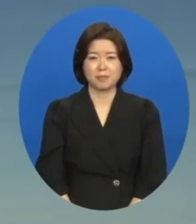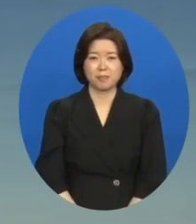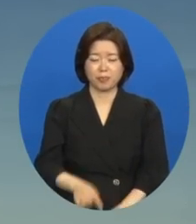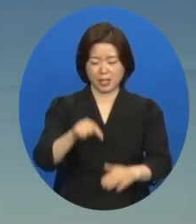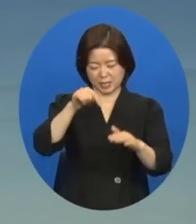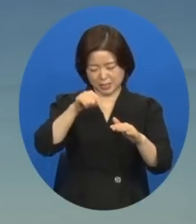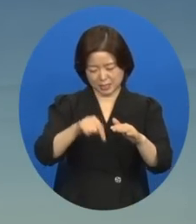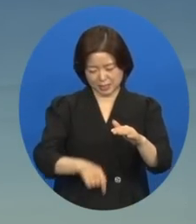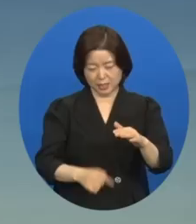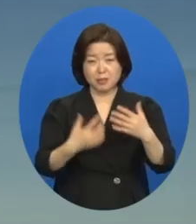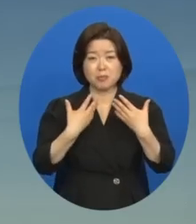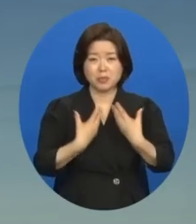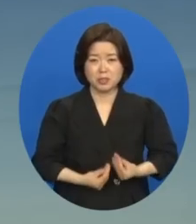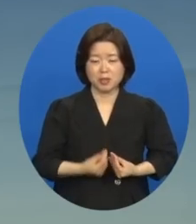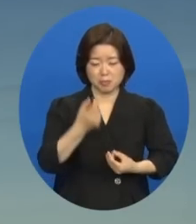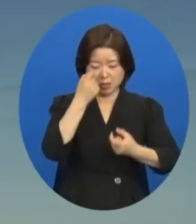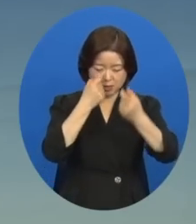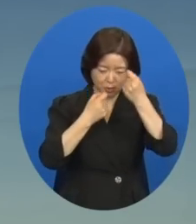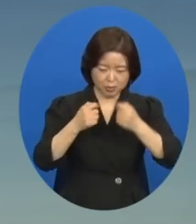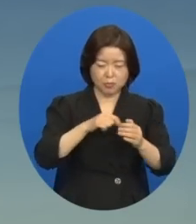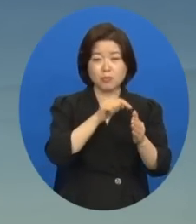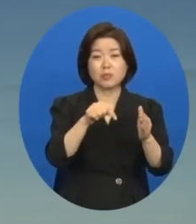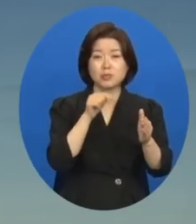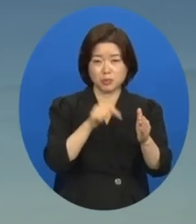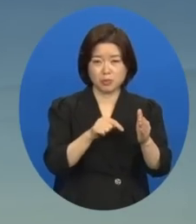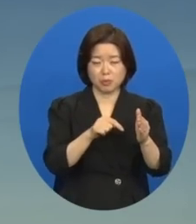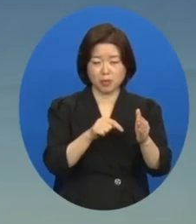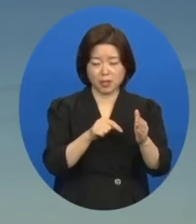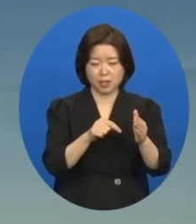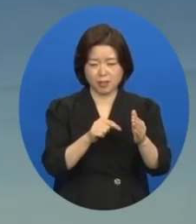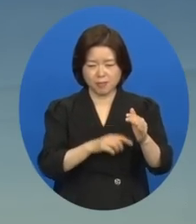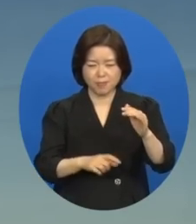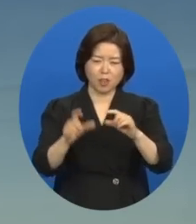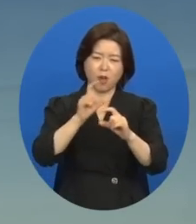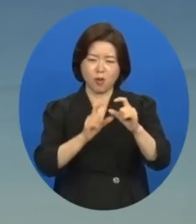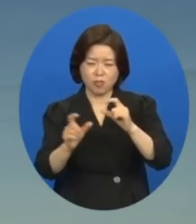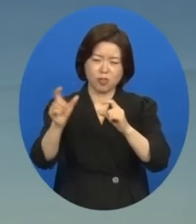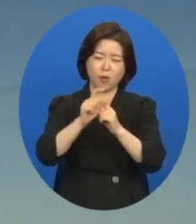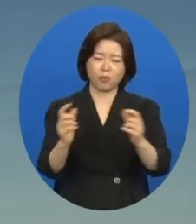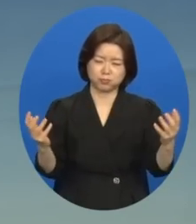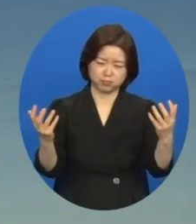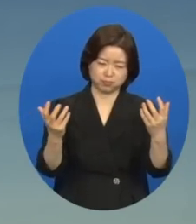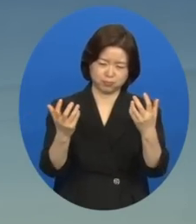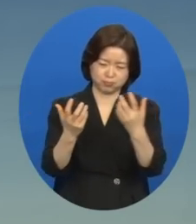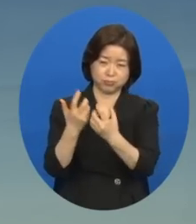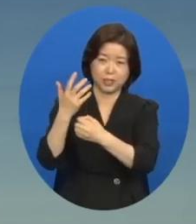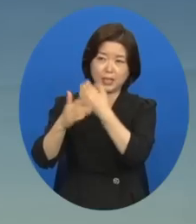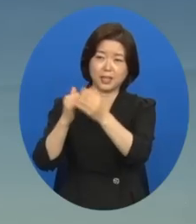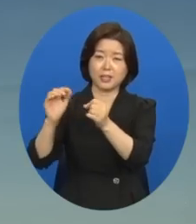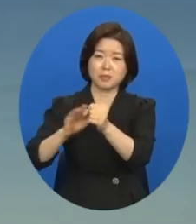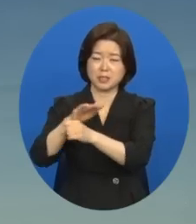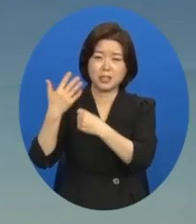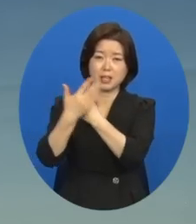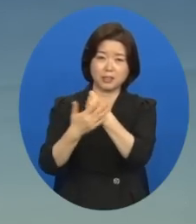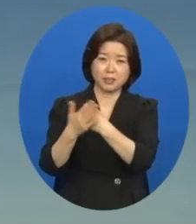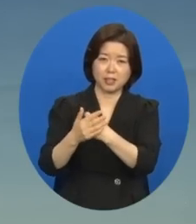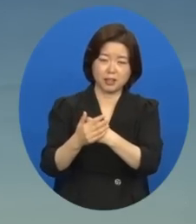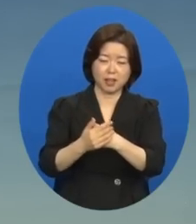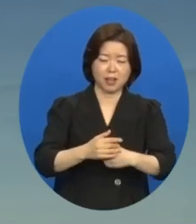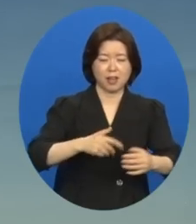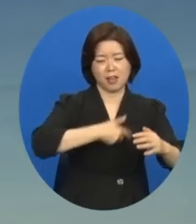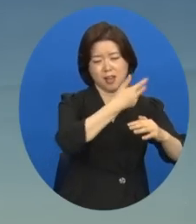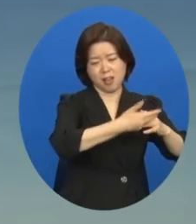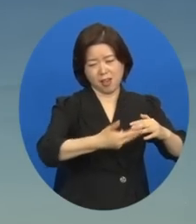깊은 절망과 눈물 가운데 채우고도 넘치는 하나님의 사랑과 하나님의 은혜가 강처럼